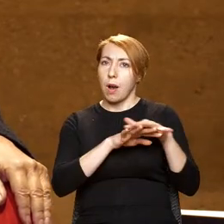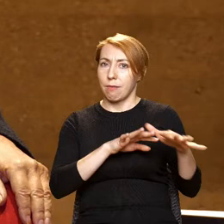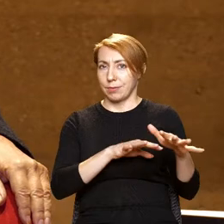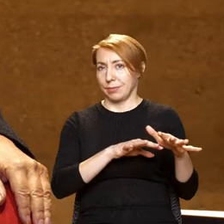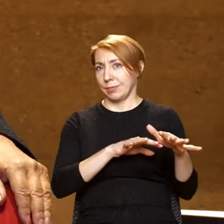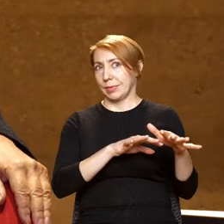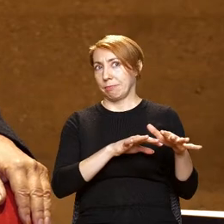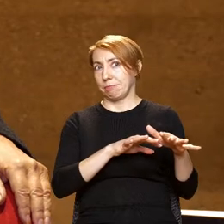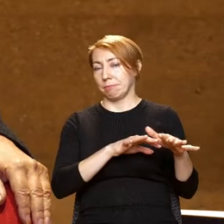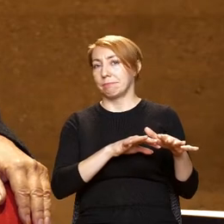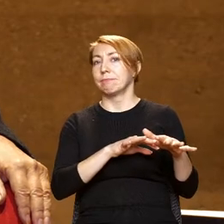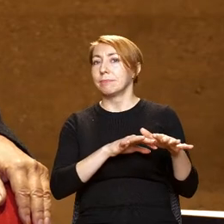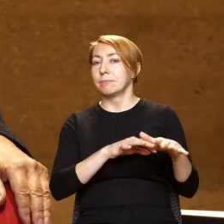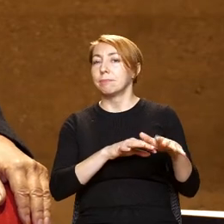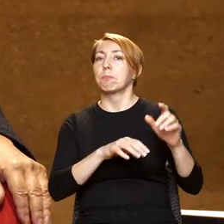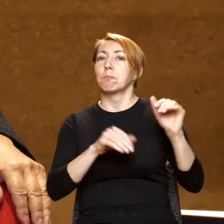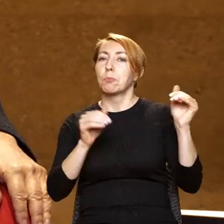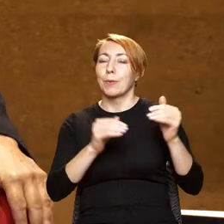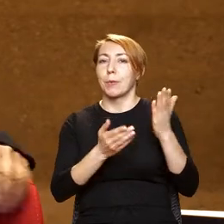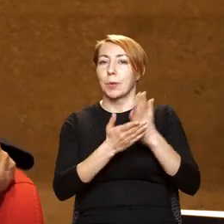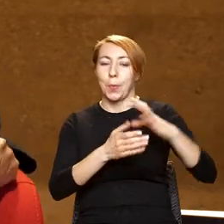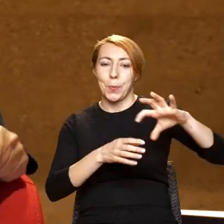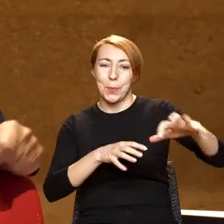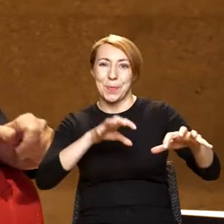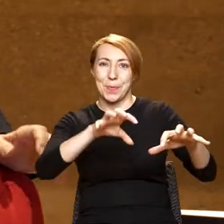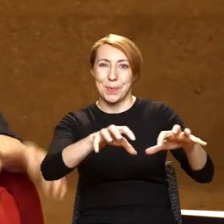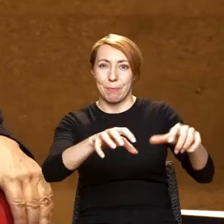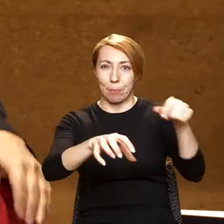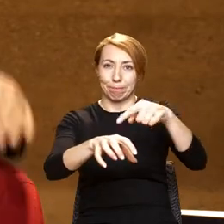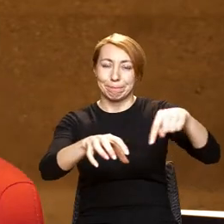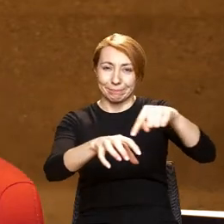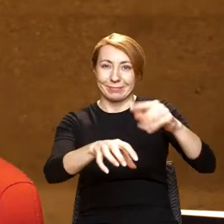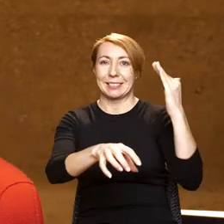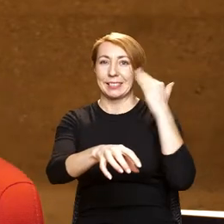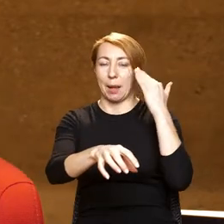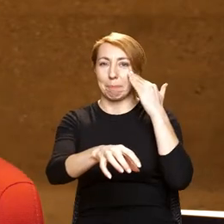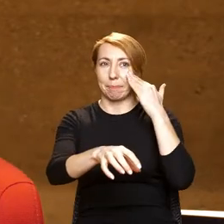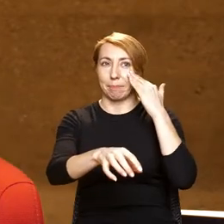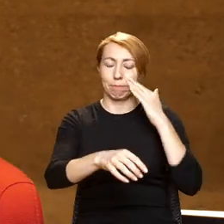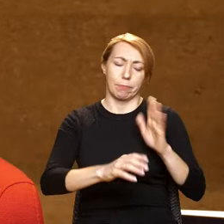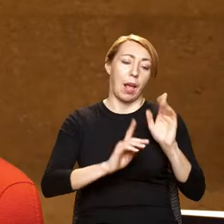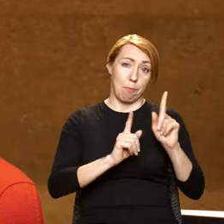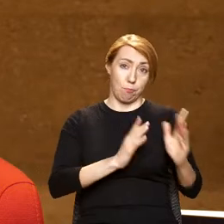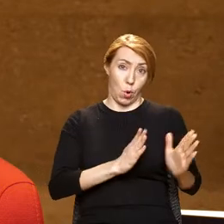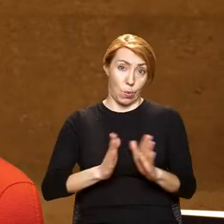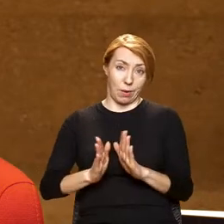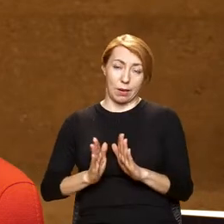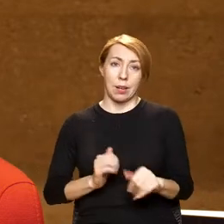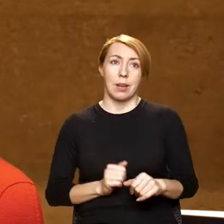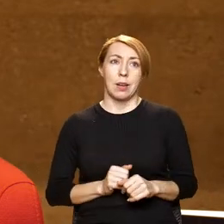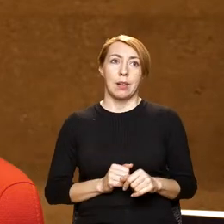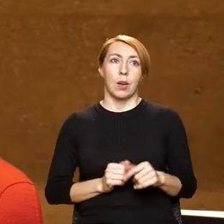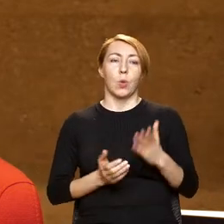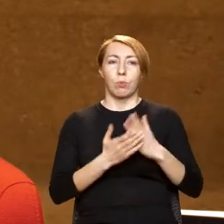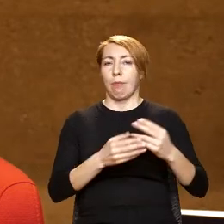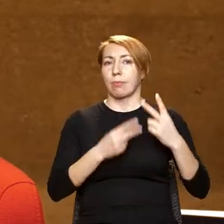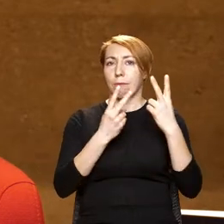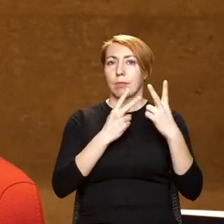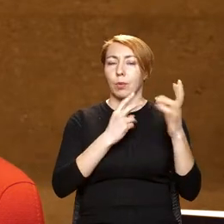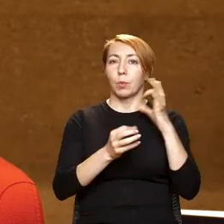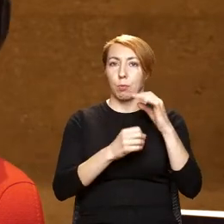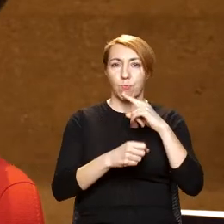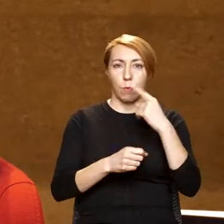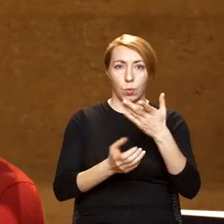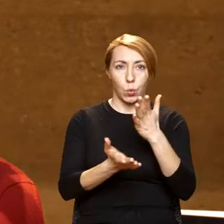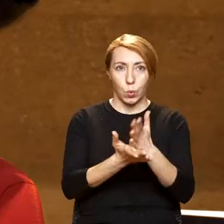w pewnych kręgach tylko. I teraz może po kolei. Padło tutaj już właściwie wszystko, co najważniejsze o